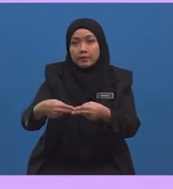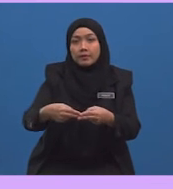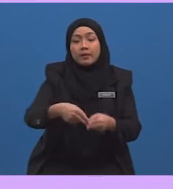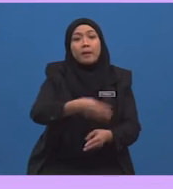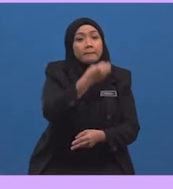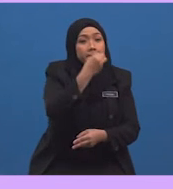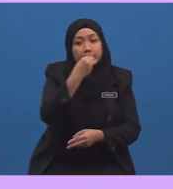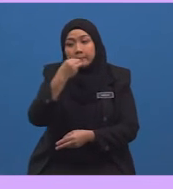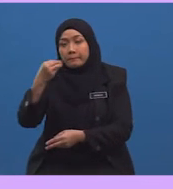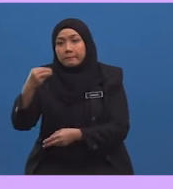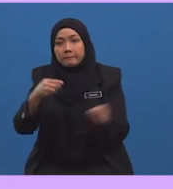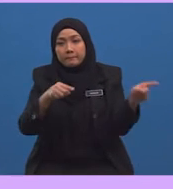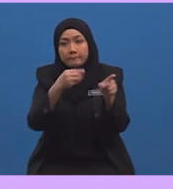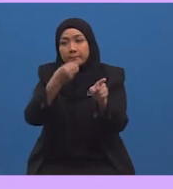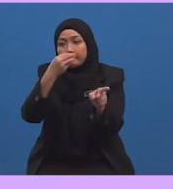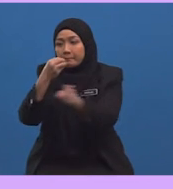yang ditunjukkan.